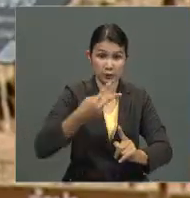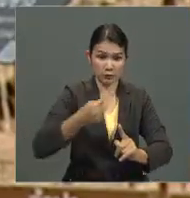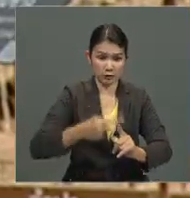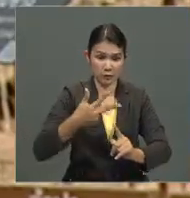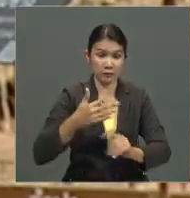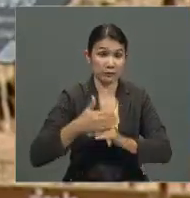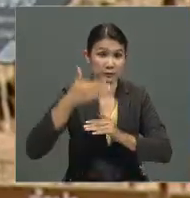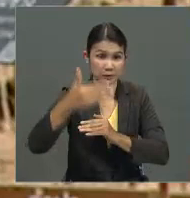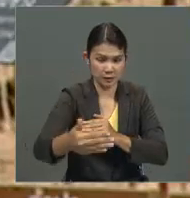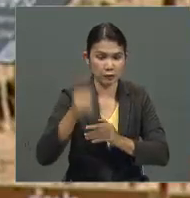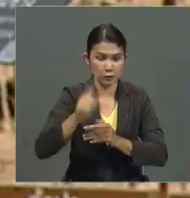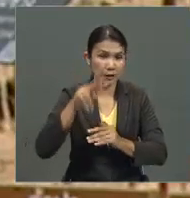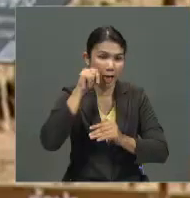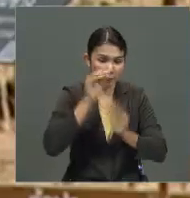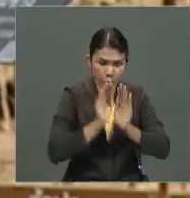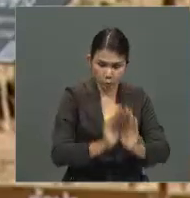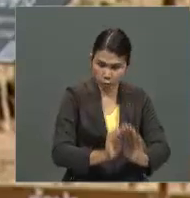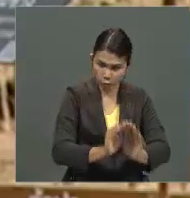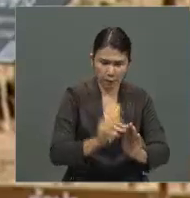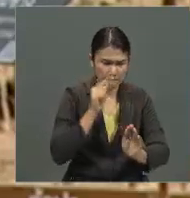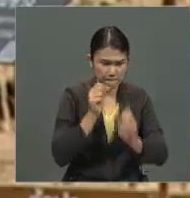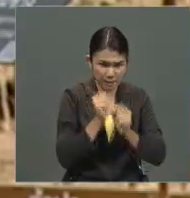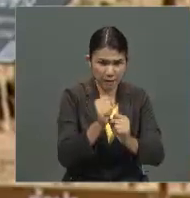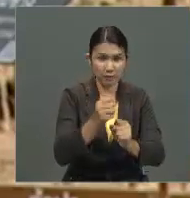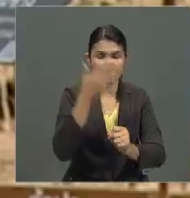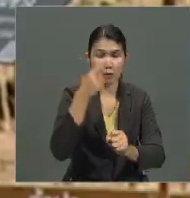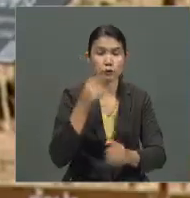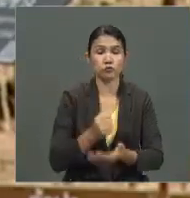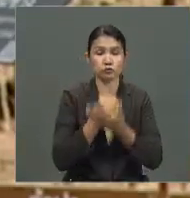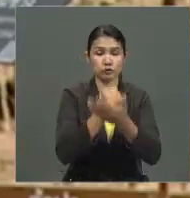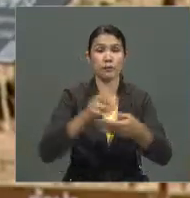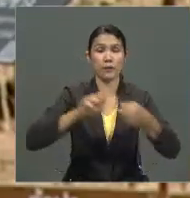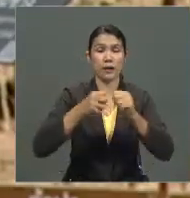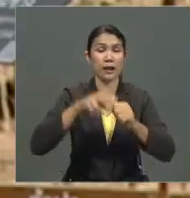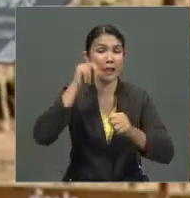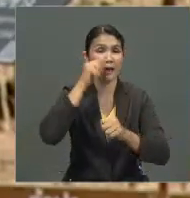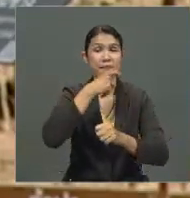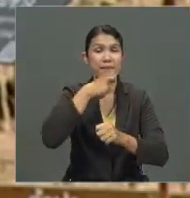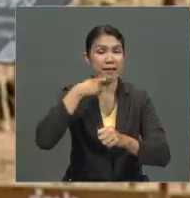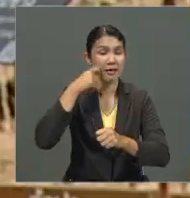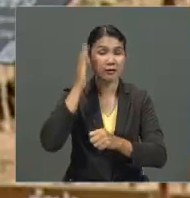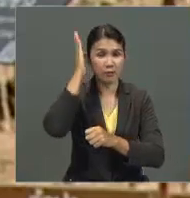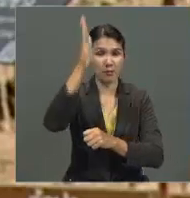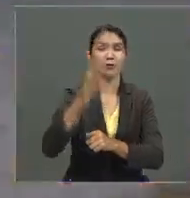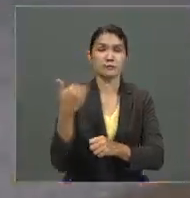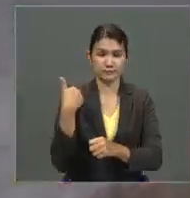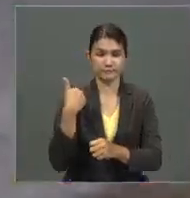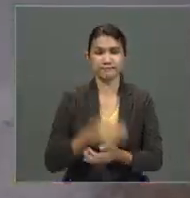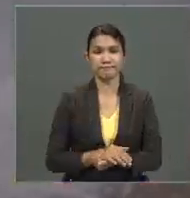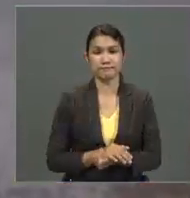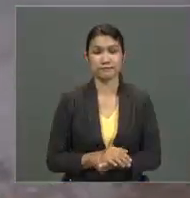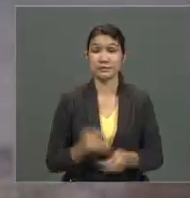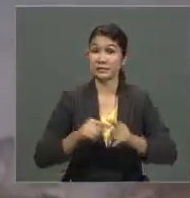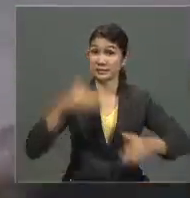ต้องพยายามหาหลังแหล่งกักเก็บน้ำในพื้นที่ให้ได้มากที่สุดเพื่อเป็นการบรรเทาปัญหาภัยแล้งที่อาจจะเกิดขึ้นในพื้นที่ครับสำหรับกิจก